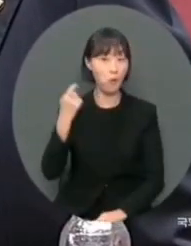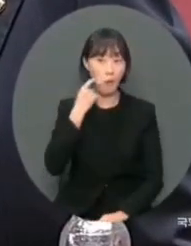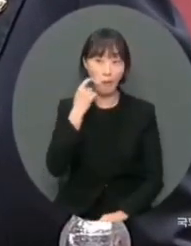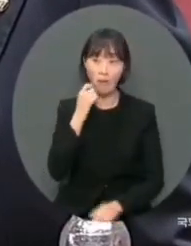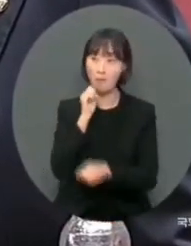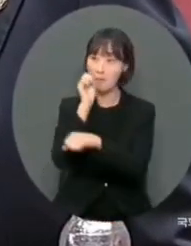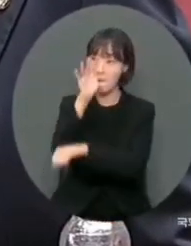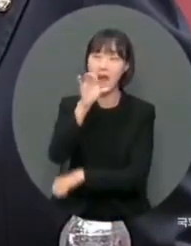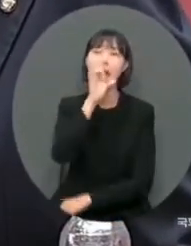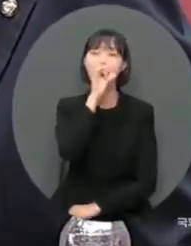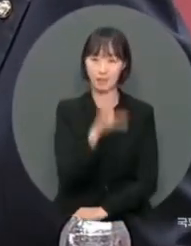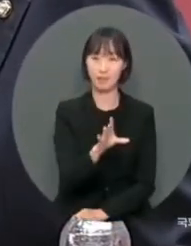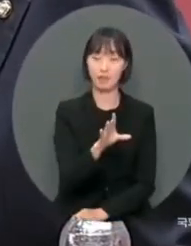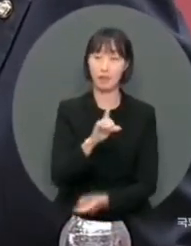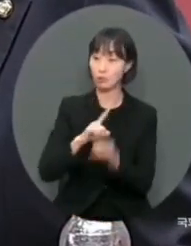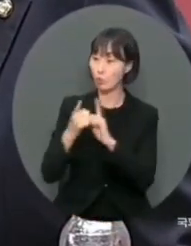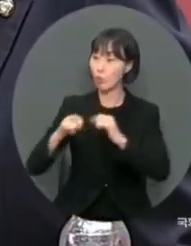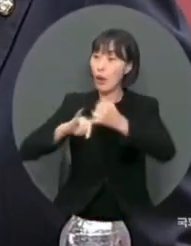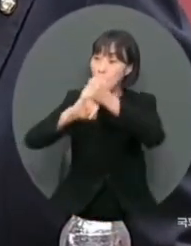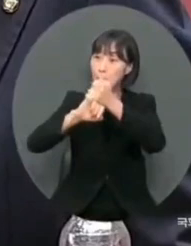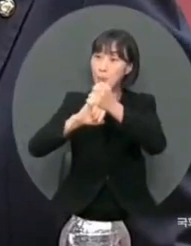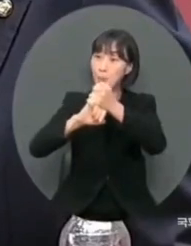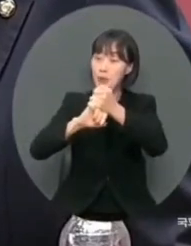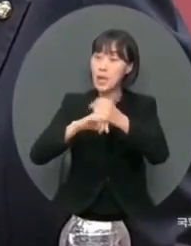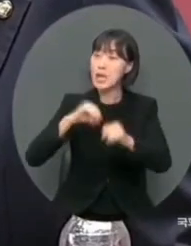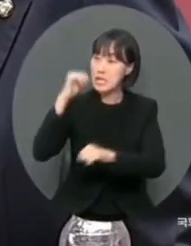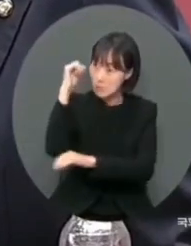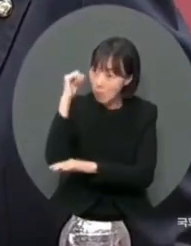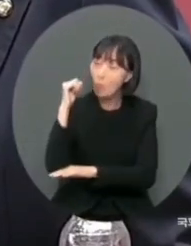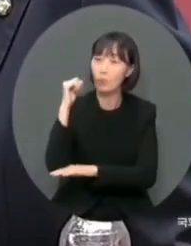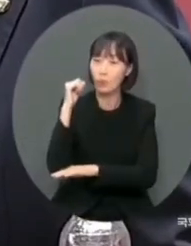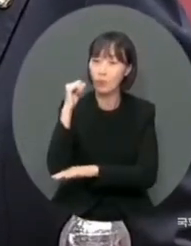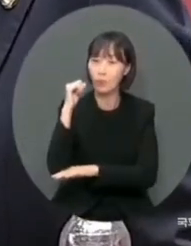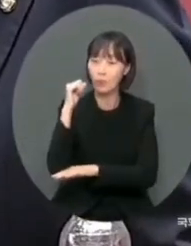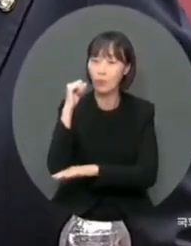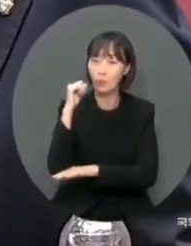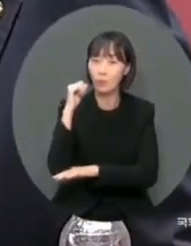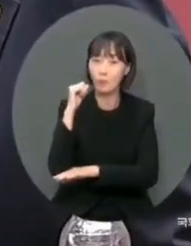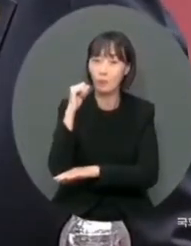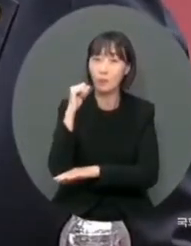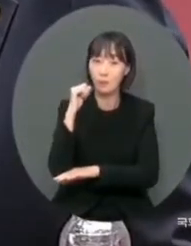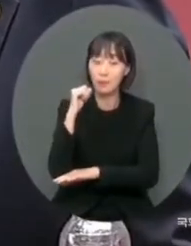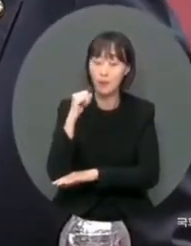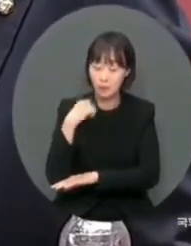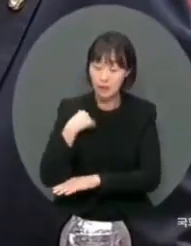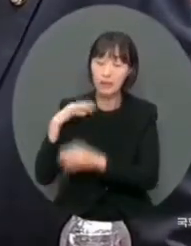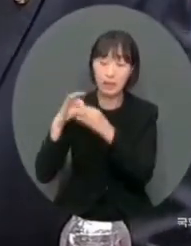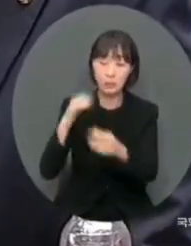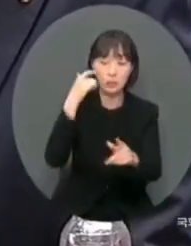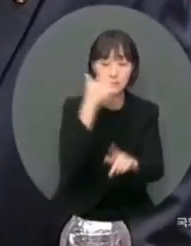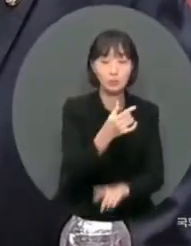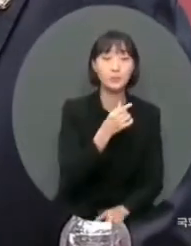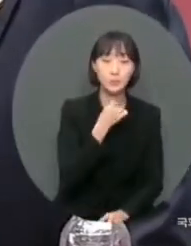겁니다. 그것은 서로에 대한 약속 아니겠습니까? 그건 기본으로 깔고 가는 겁니다. 아니, 그러나 그래서 계속 질문 드리겠습니다. 그러니까 그런 문제를 건전보도에